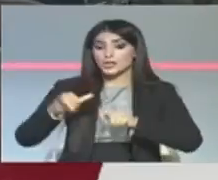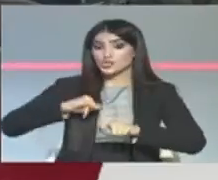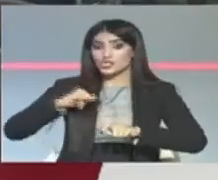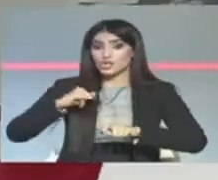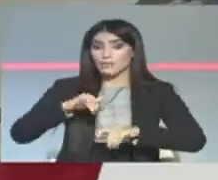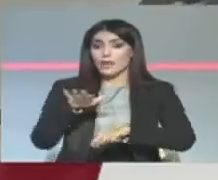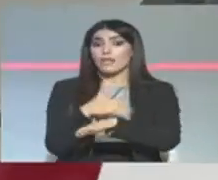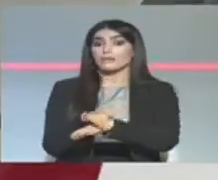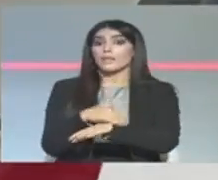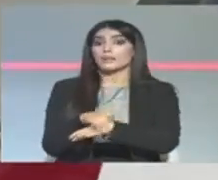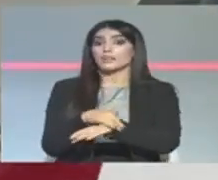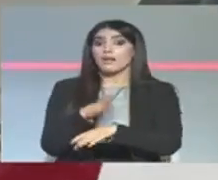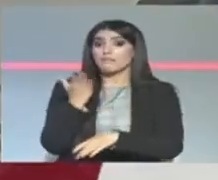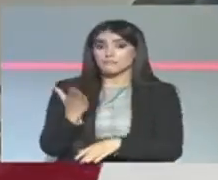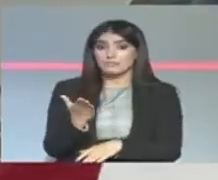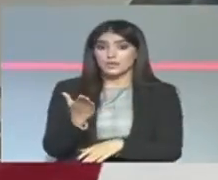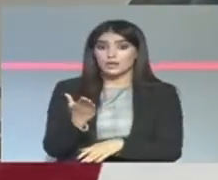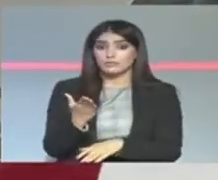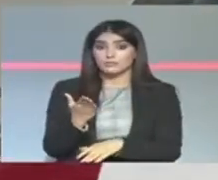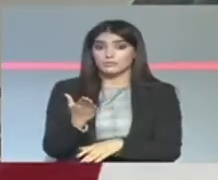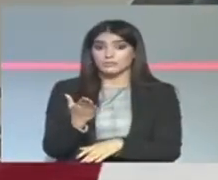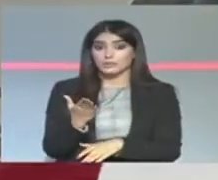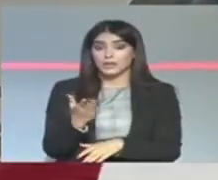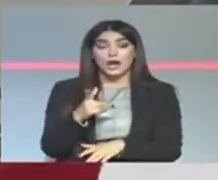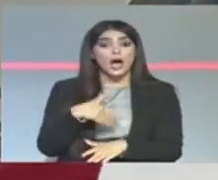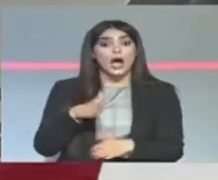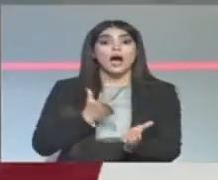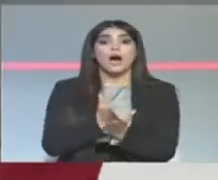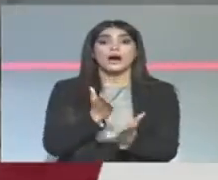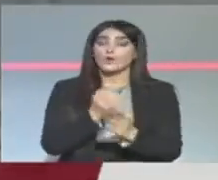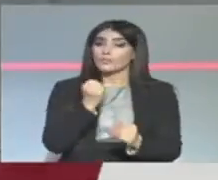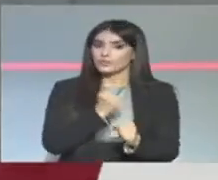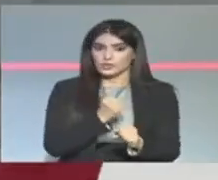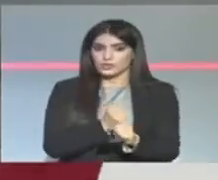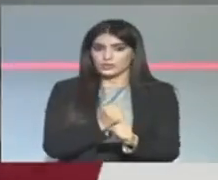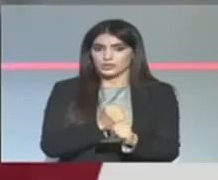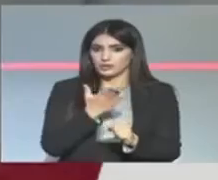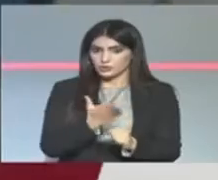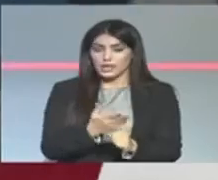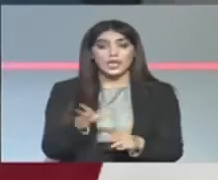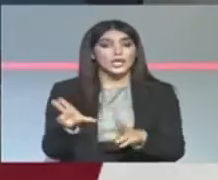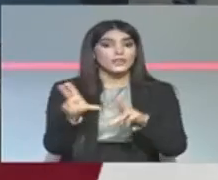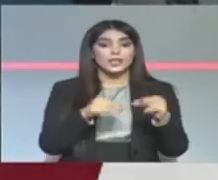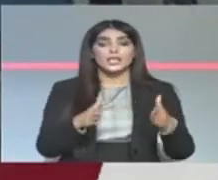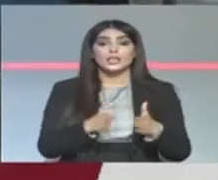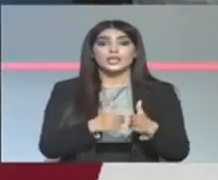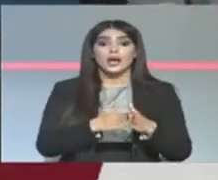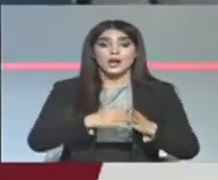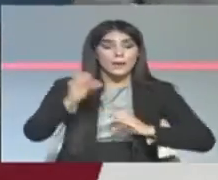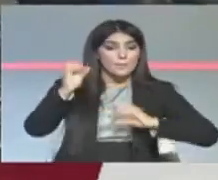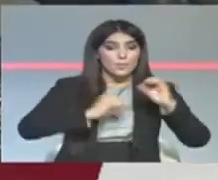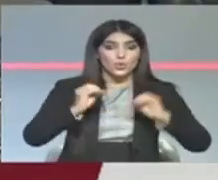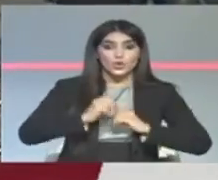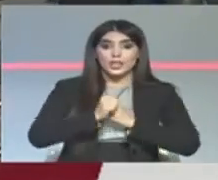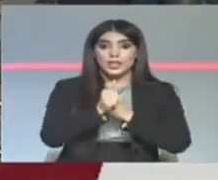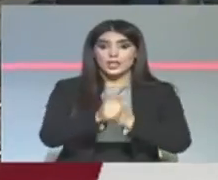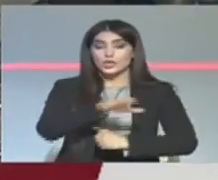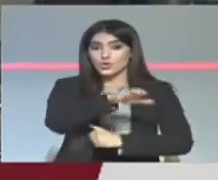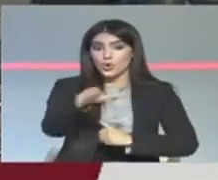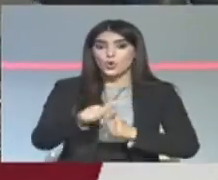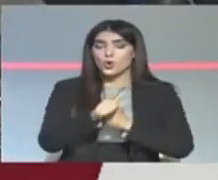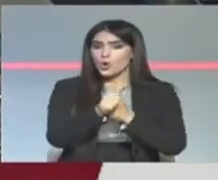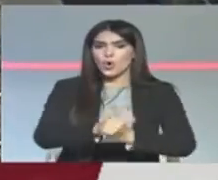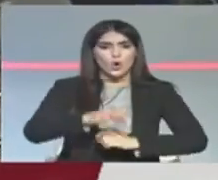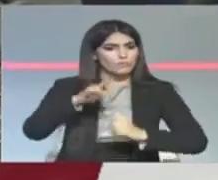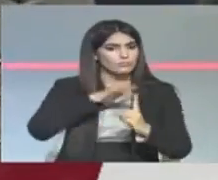هؤلاء الشبان المعطل المعطلين عن العمل بحقهم في التشغيل هذا وطلبت منظمه الجهه الوطنيه ومجتمعها المدني